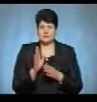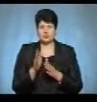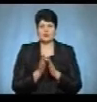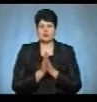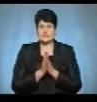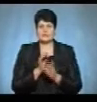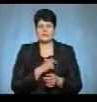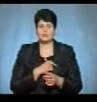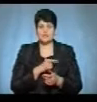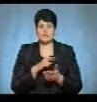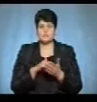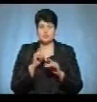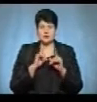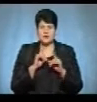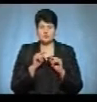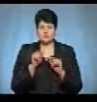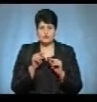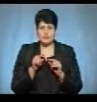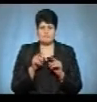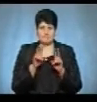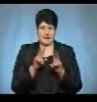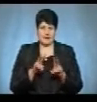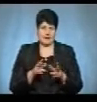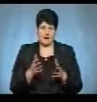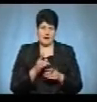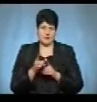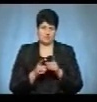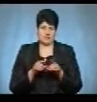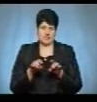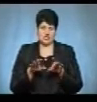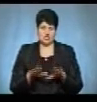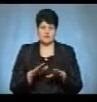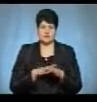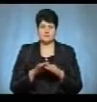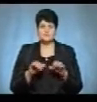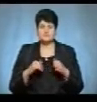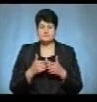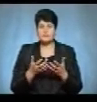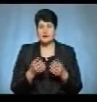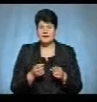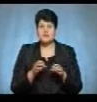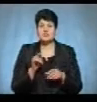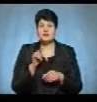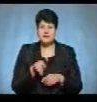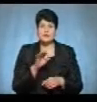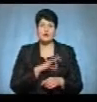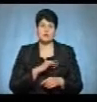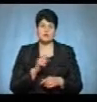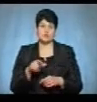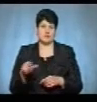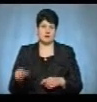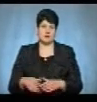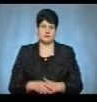просити депутатів міської ради, щоб вони все-таки переглянули рішення виконкому і прийняли те рішення, яке би було корисне для громади.